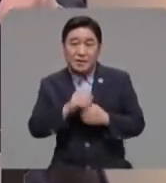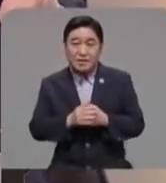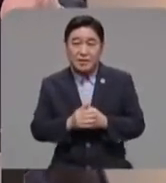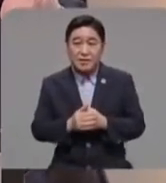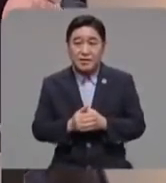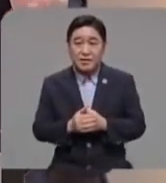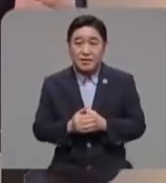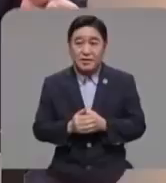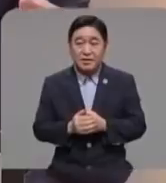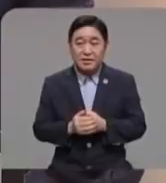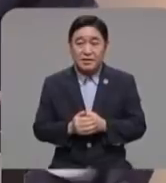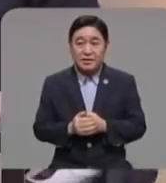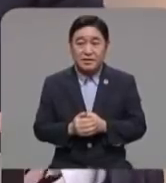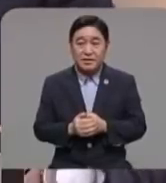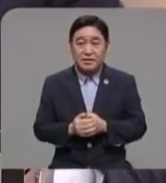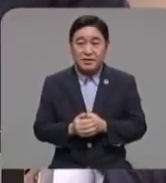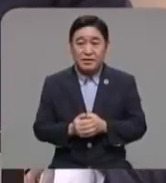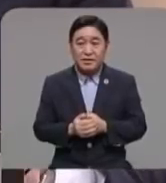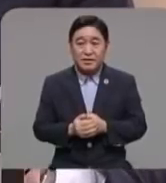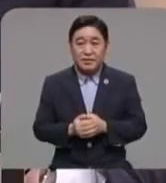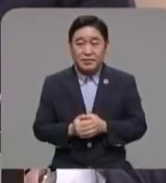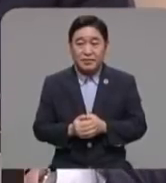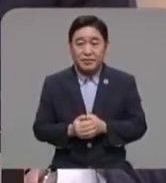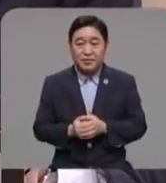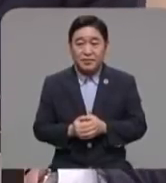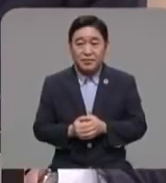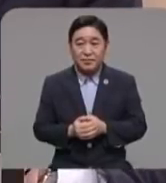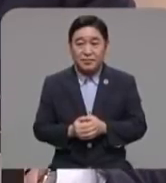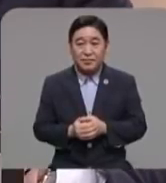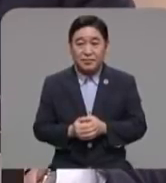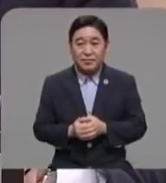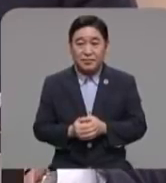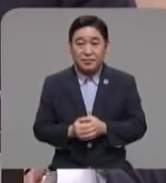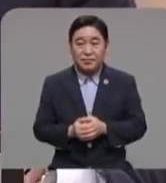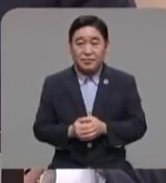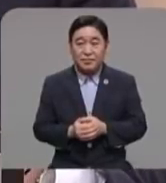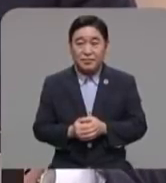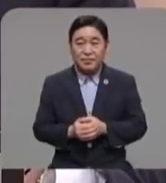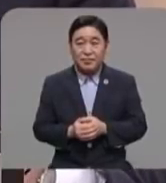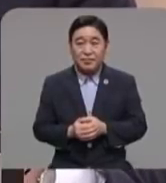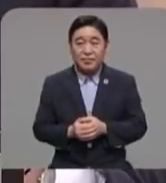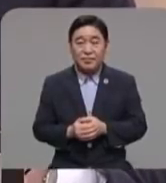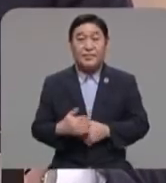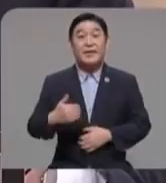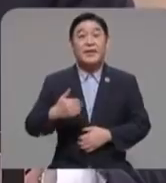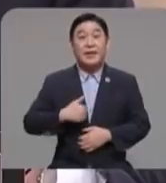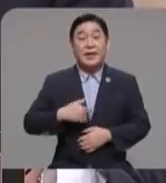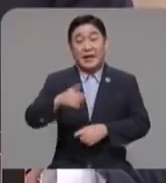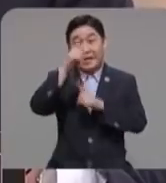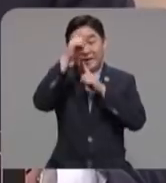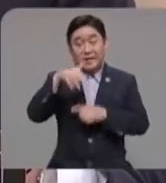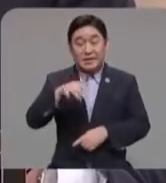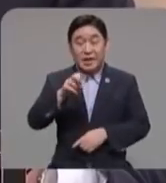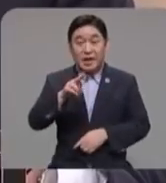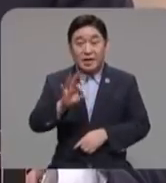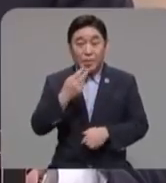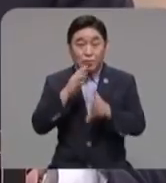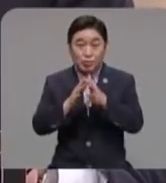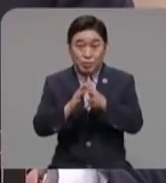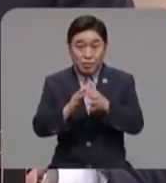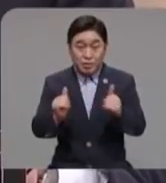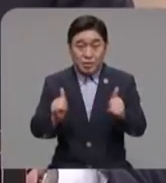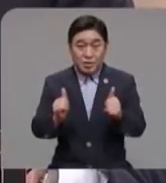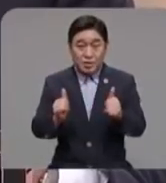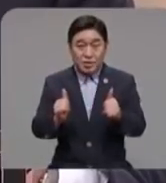좀 지켜주십시오. 룰을. 그리고 제가 왜 이재명